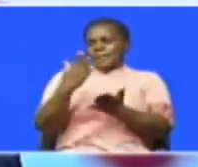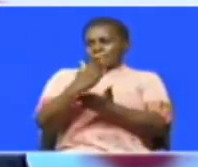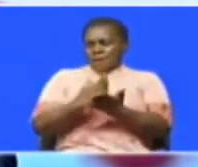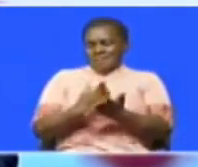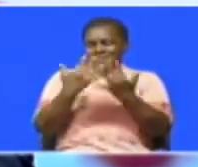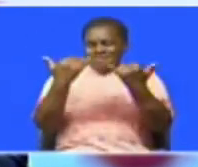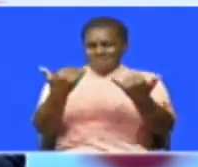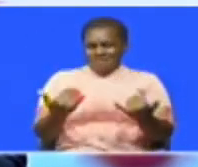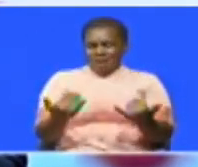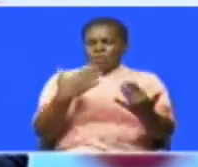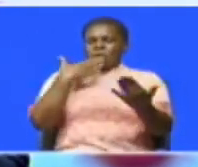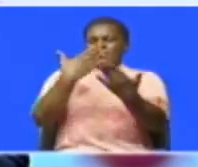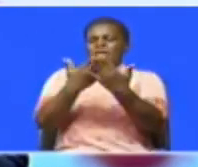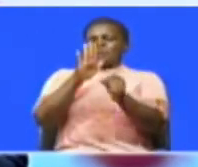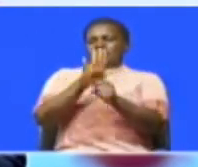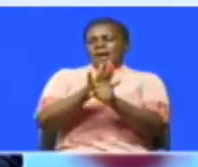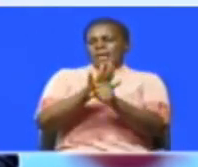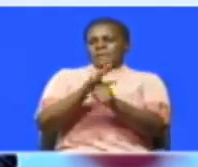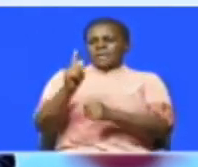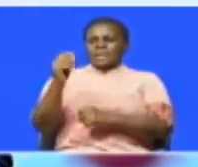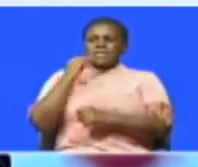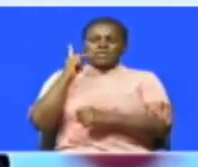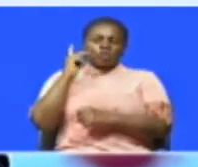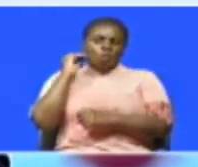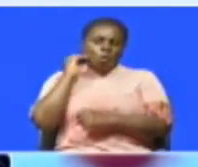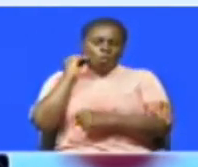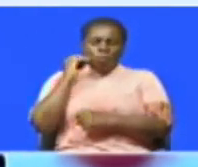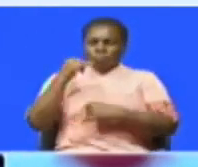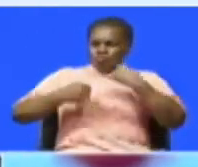lakini kwa sasa asante sana kwa watazamaji wetu wa KTN Home na KTN Burudani.